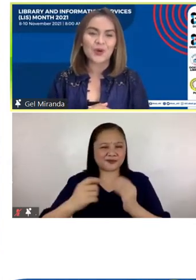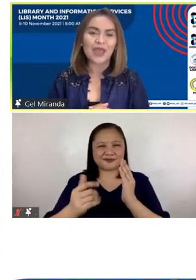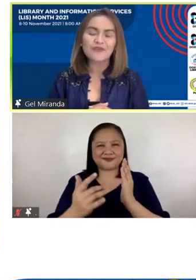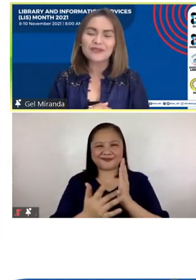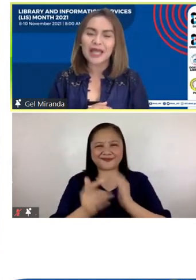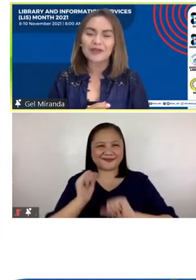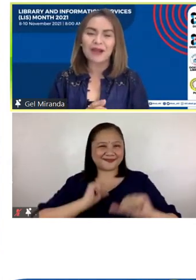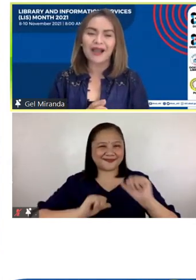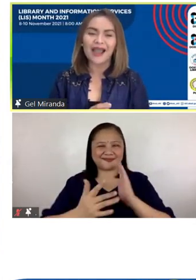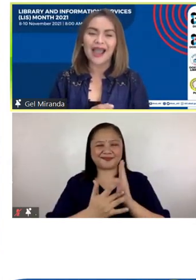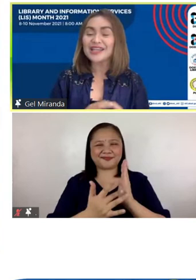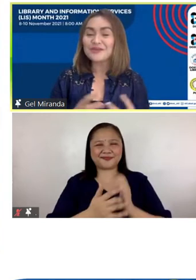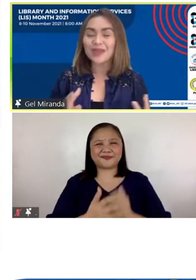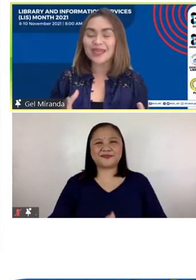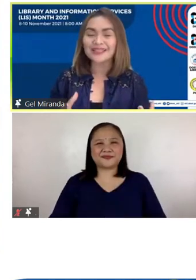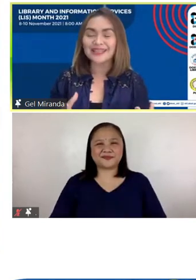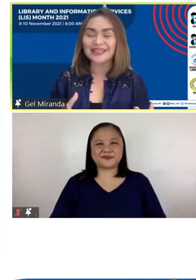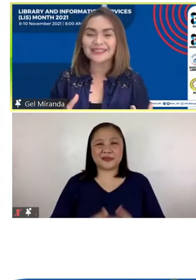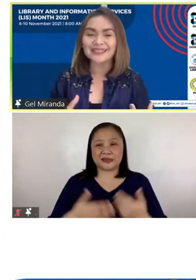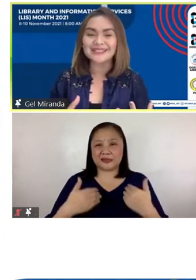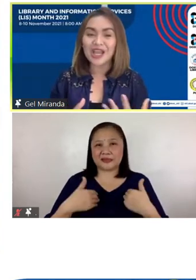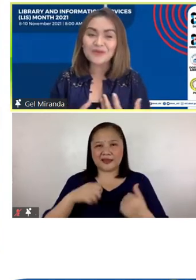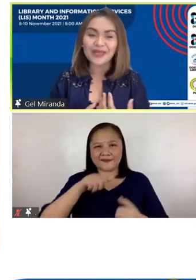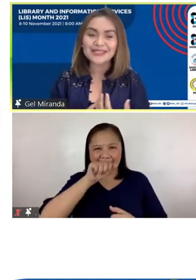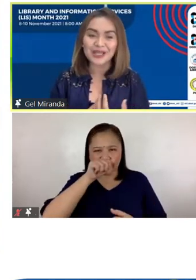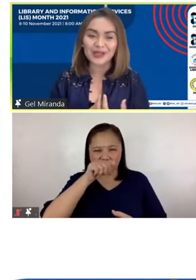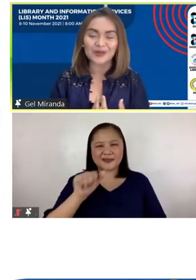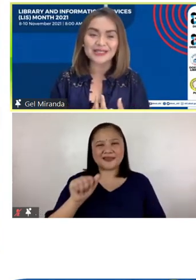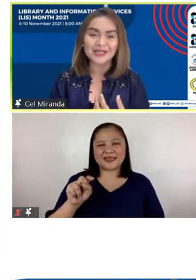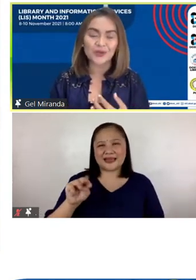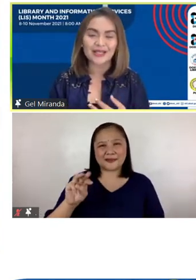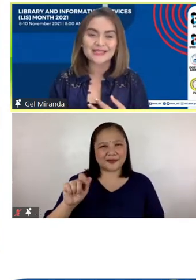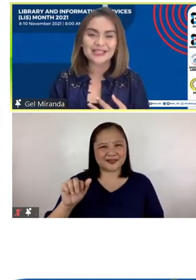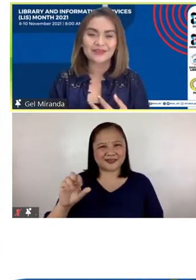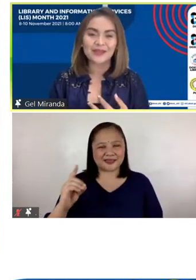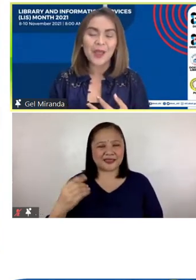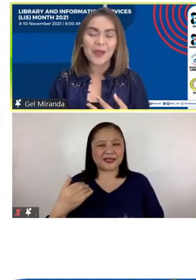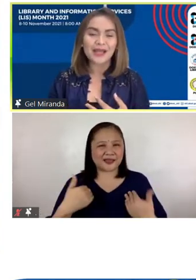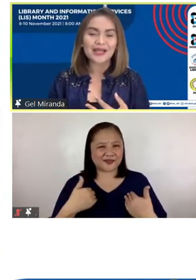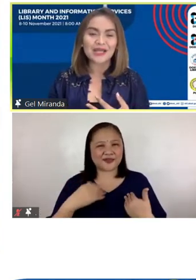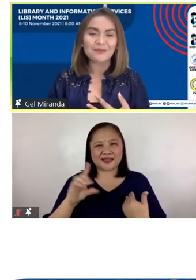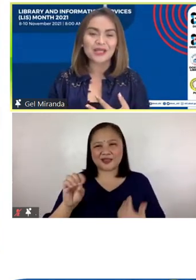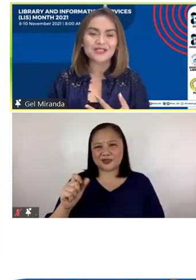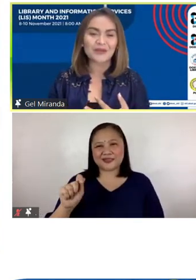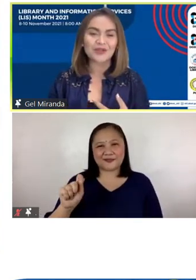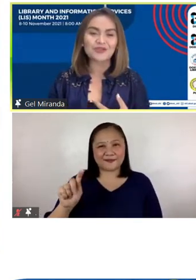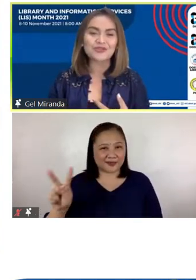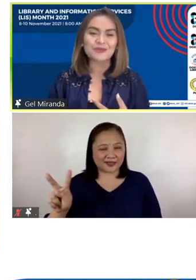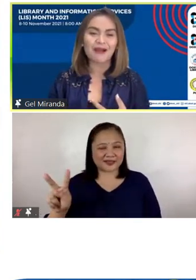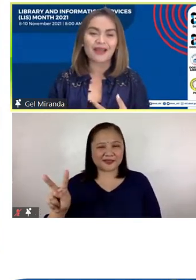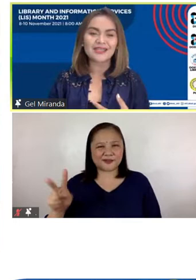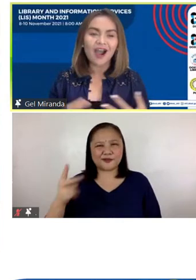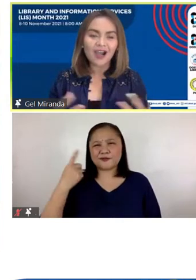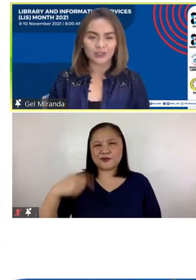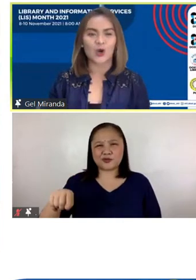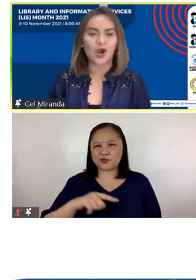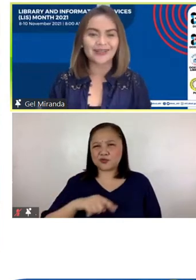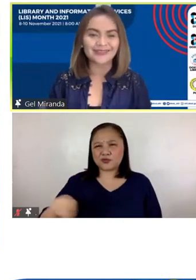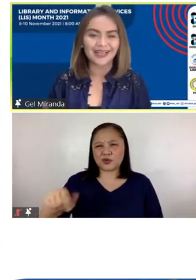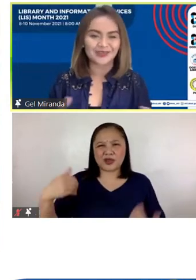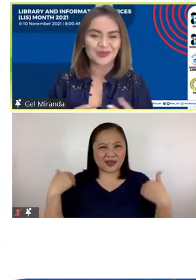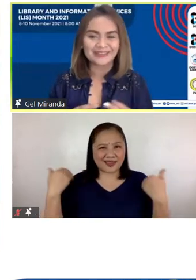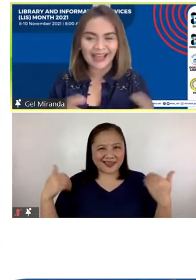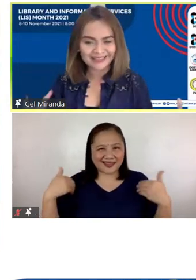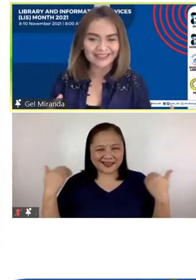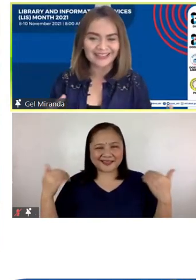So meron tayong mga animated segments ngayon sa DOST-TV para naman syempre yun sa mga young at heart